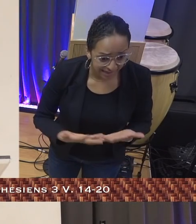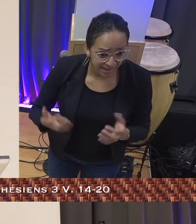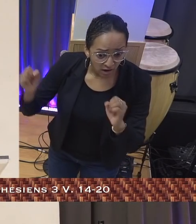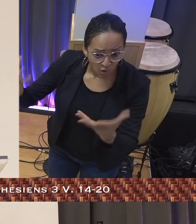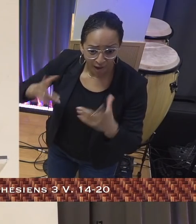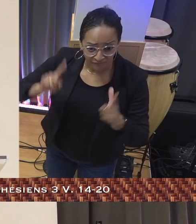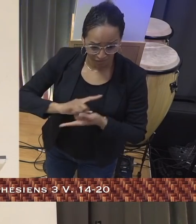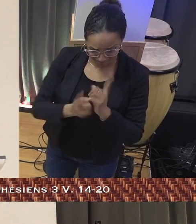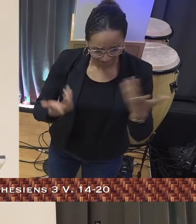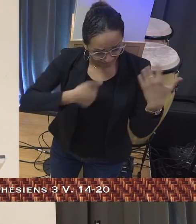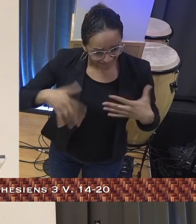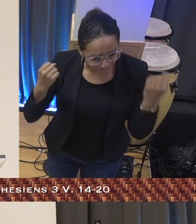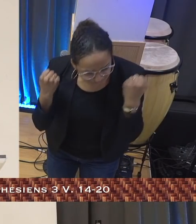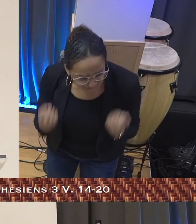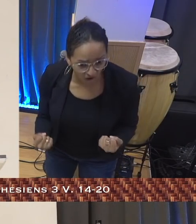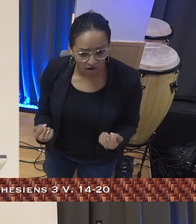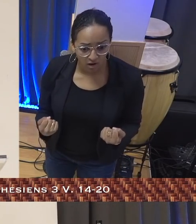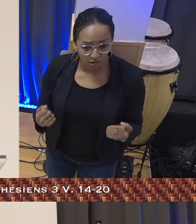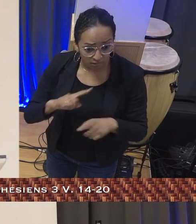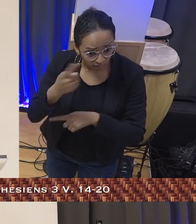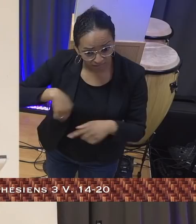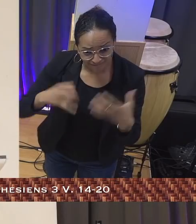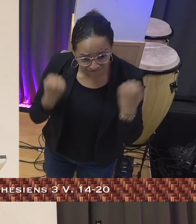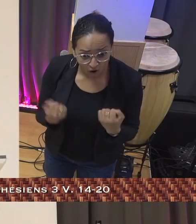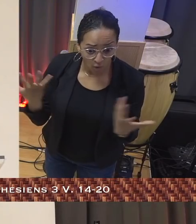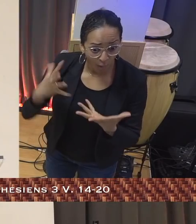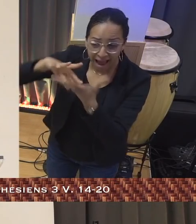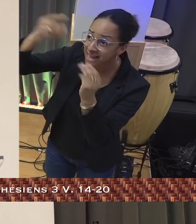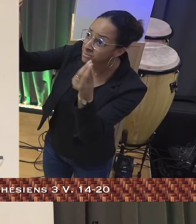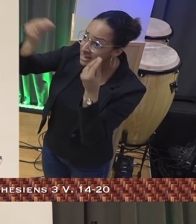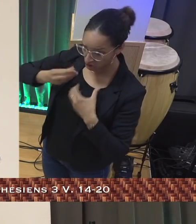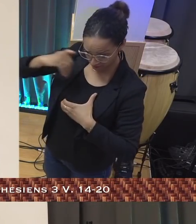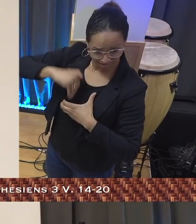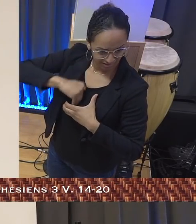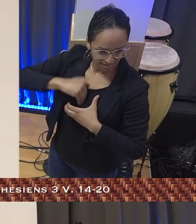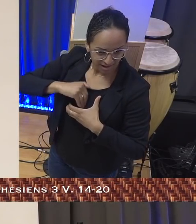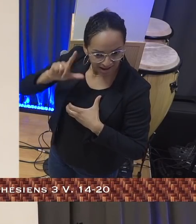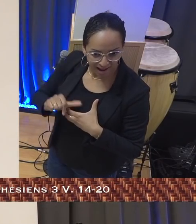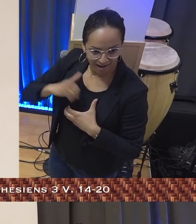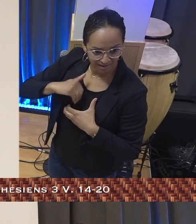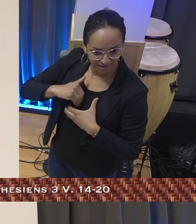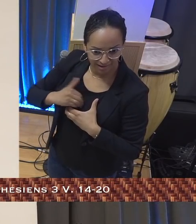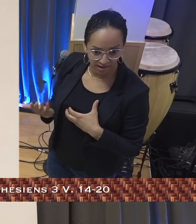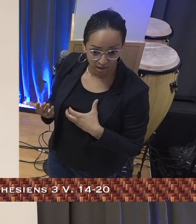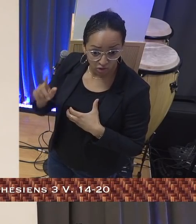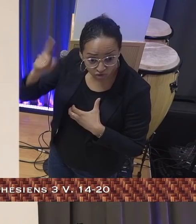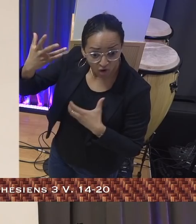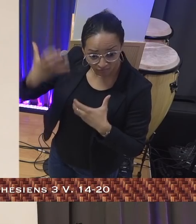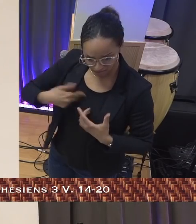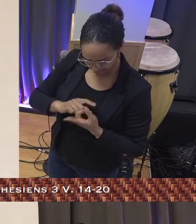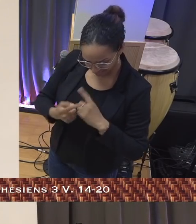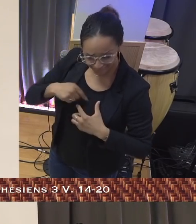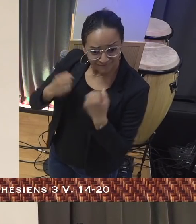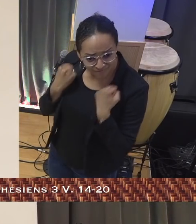puissamment fortifié, c'est extraordinaire, par son esprit dans l'homme intérieur. C'est ce que Dieu veut.